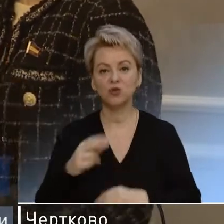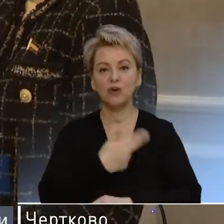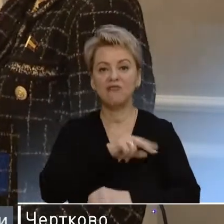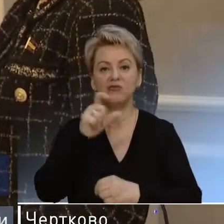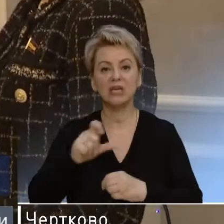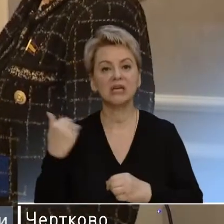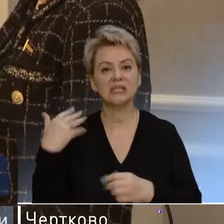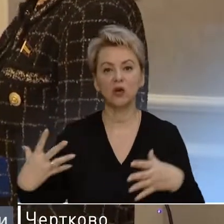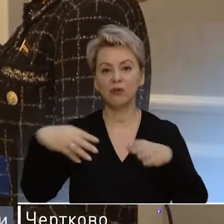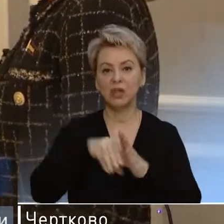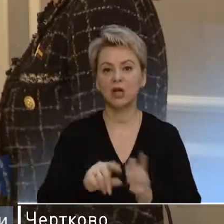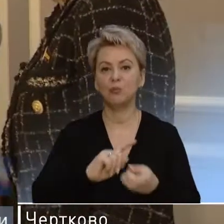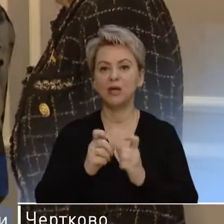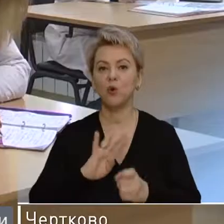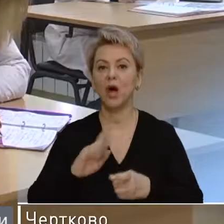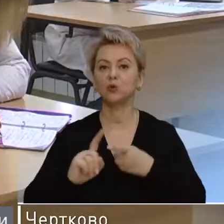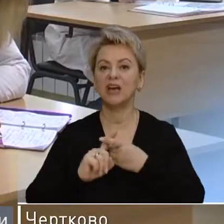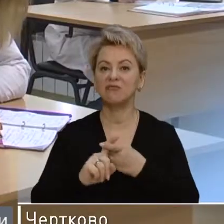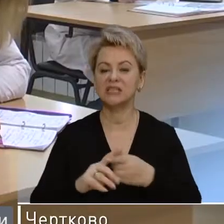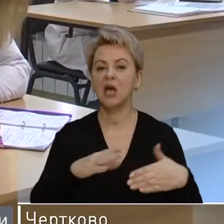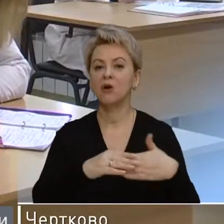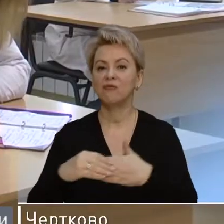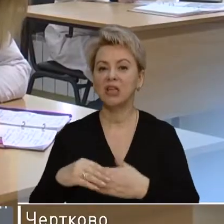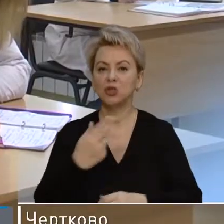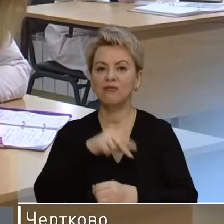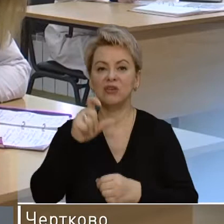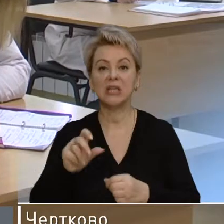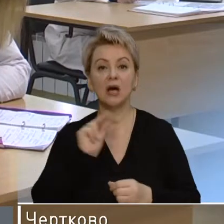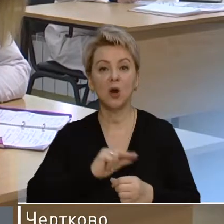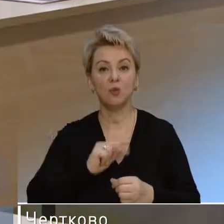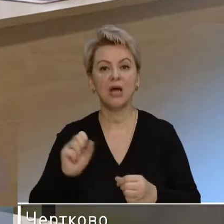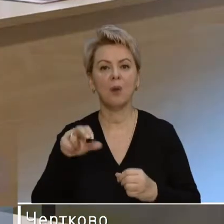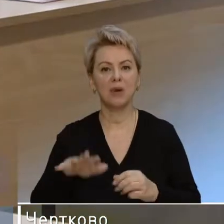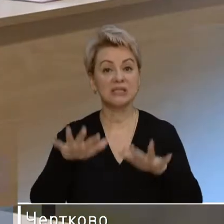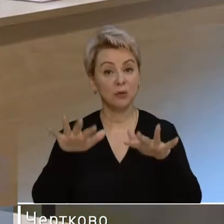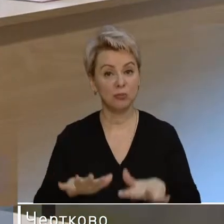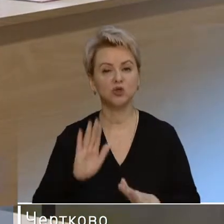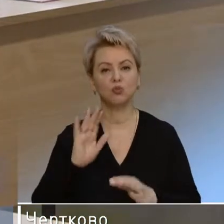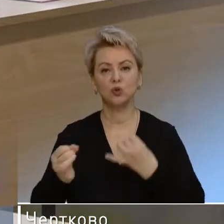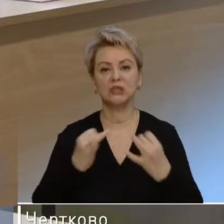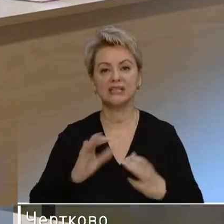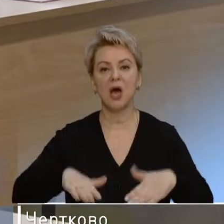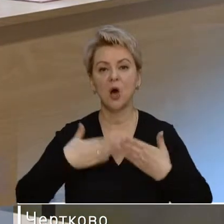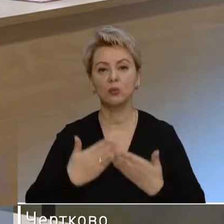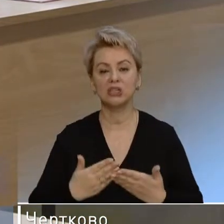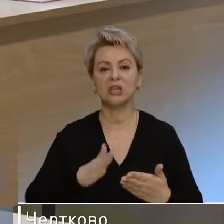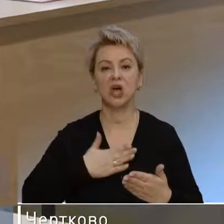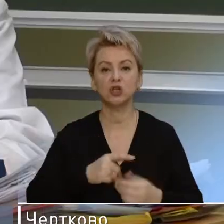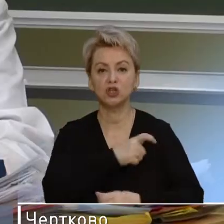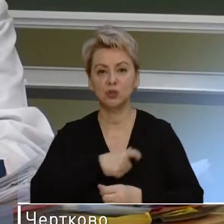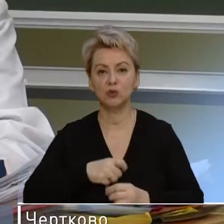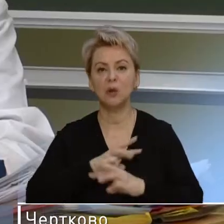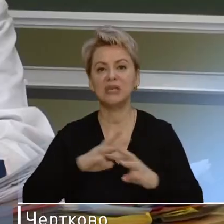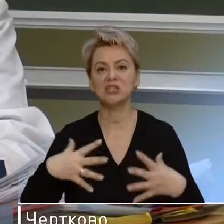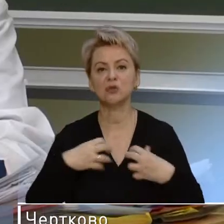волонтерам-медикам за их вклад в борьбу с коронавирусом. О волонтерах-медиках, работающих в красной зоне, пойдет речь в обращении донских депутатов к